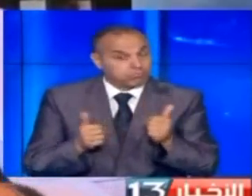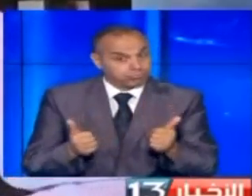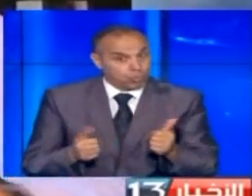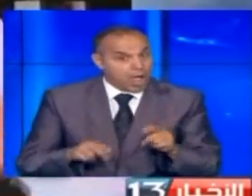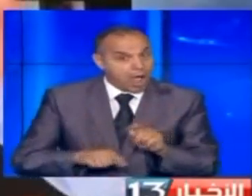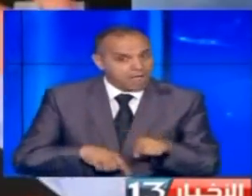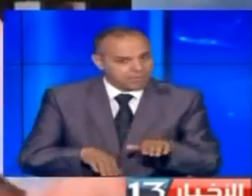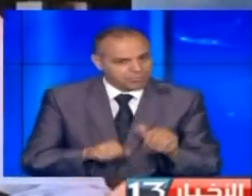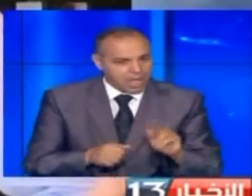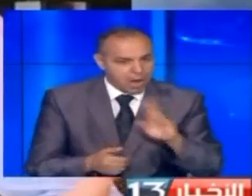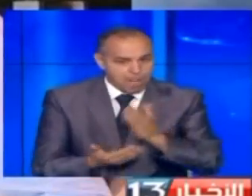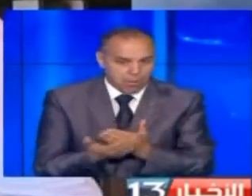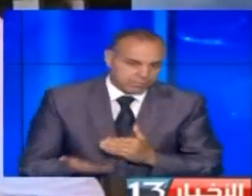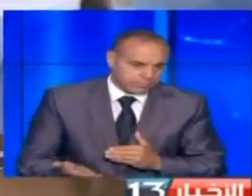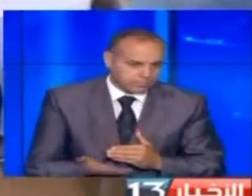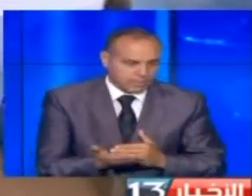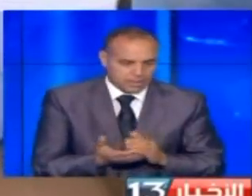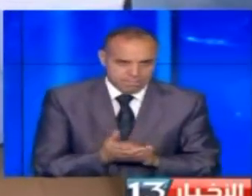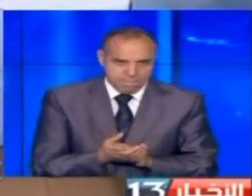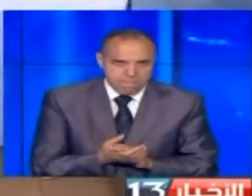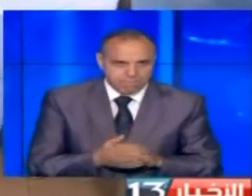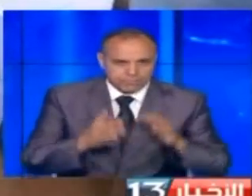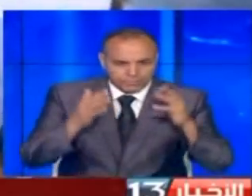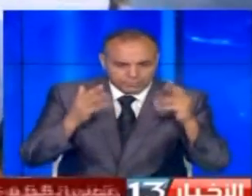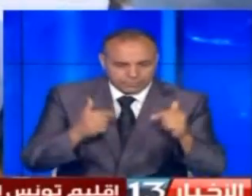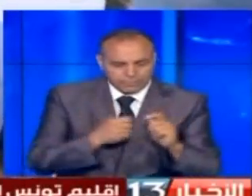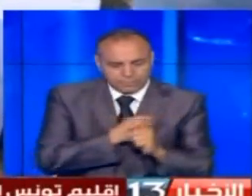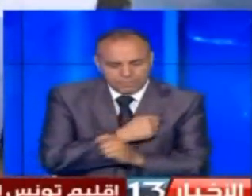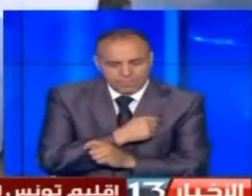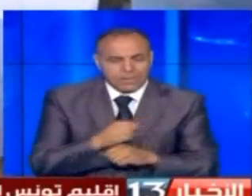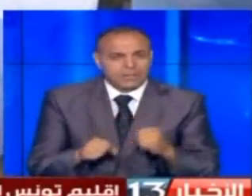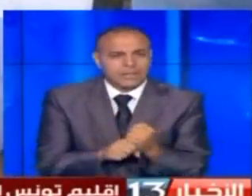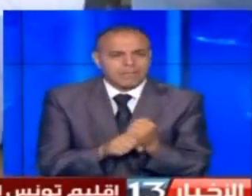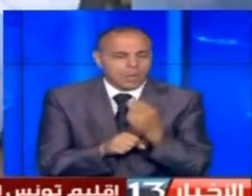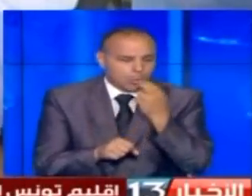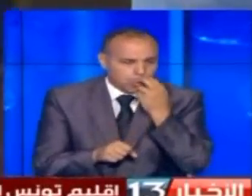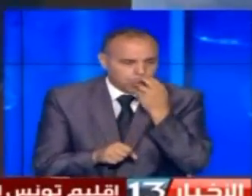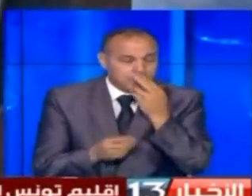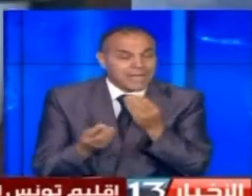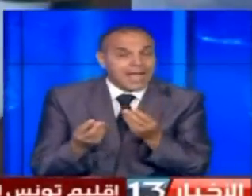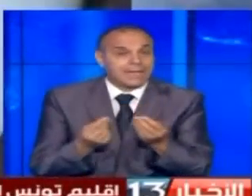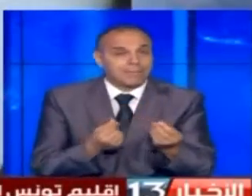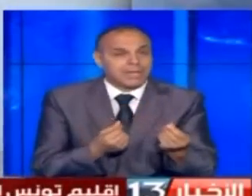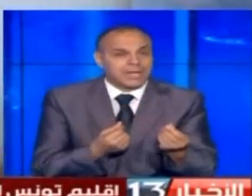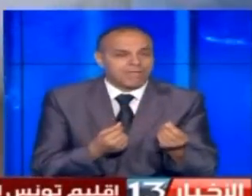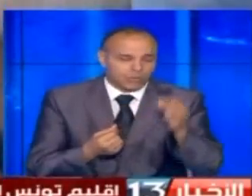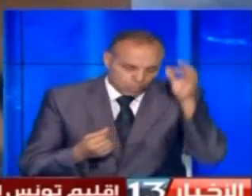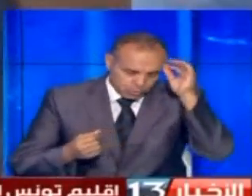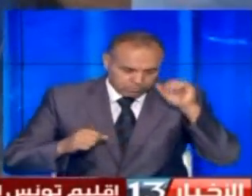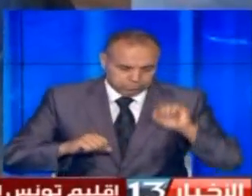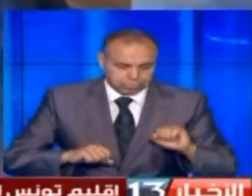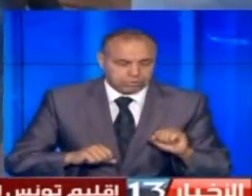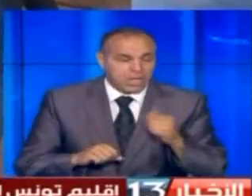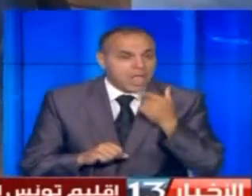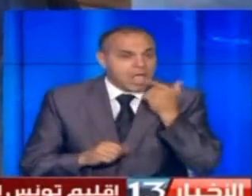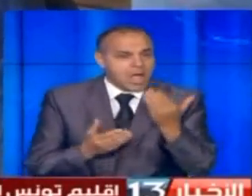معناها بالتقارير اللي صدرت معناها جهوية. ووفق الإحصائيات الأسبوعية لعمل جهاز الشرطة البيئية بإقليم تونس الكبرى، تم